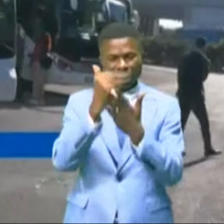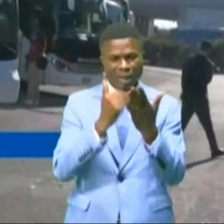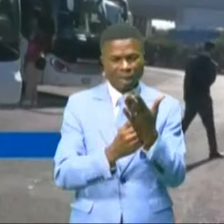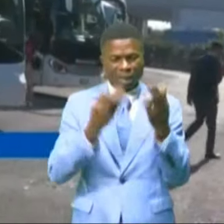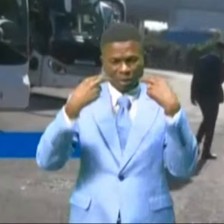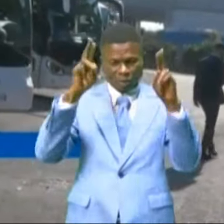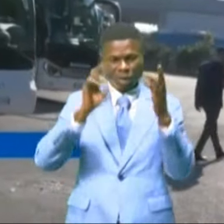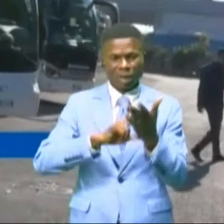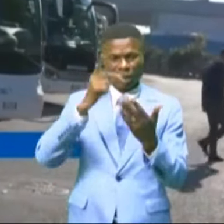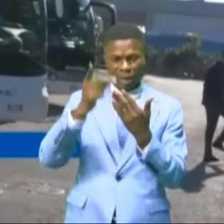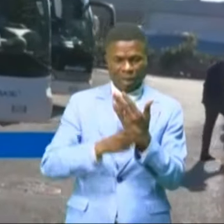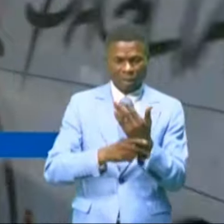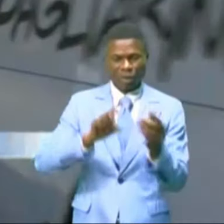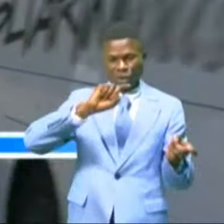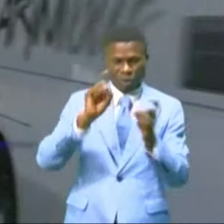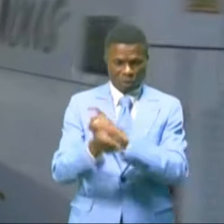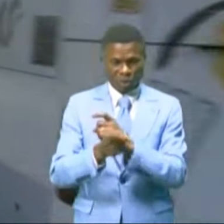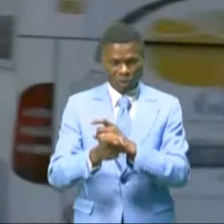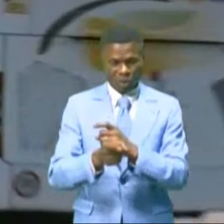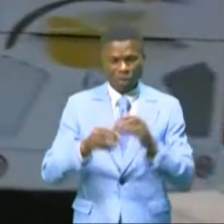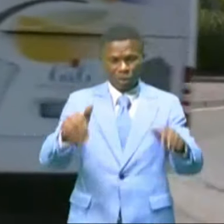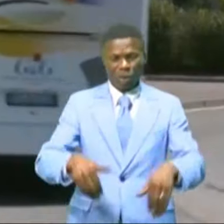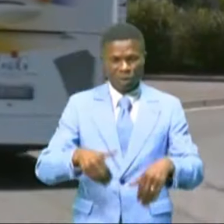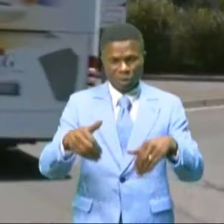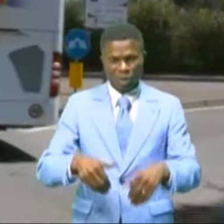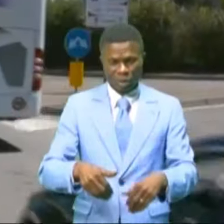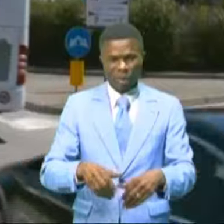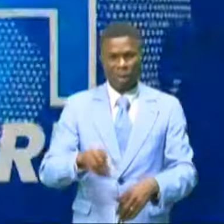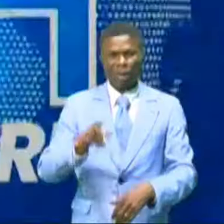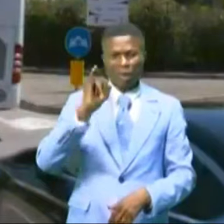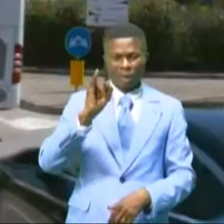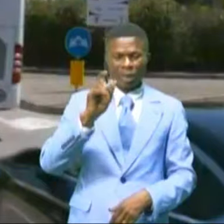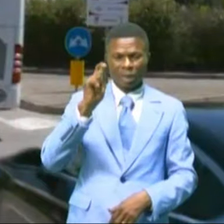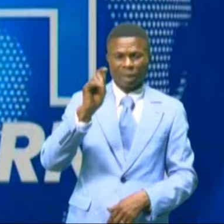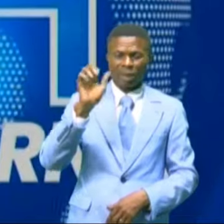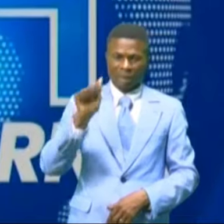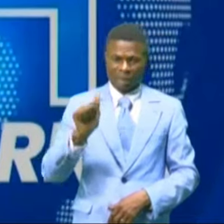réussite du programme de transformation de l'agriculture PTA.